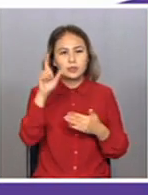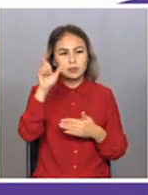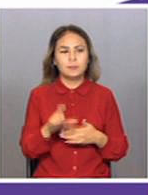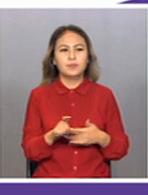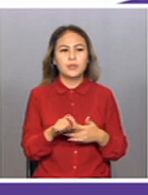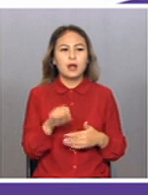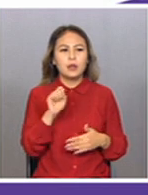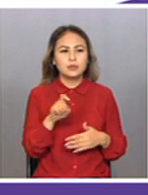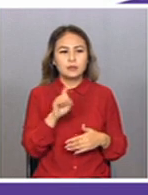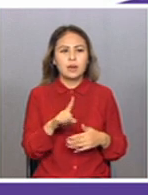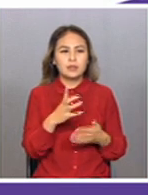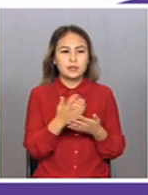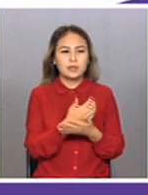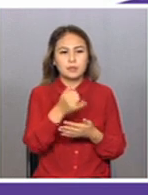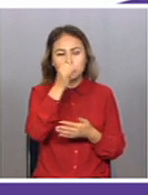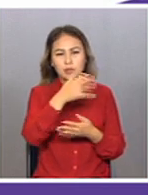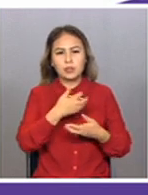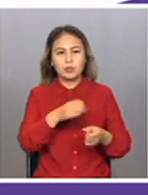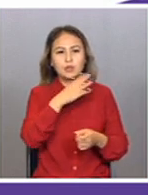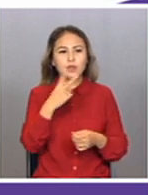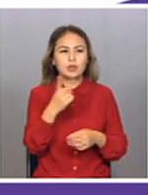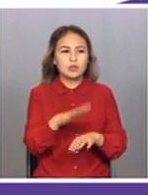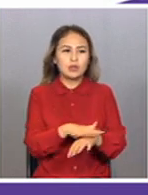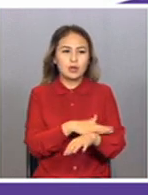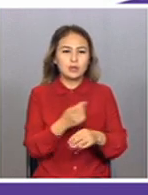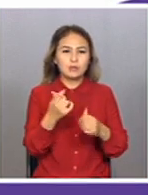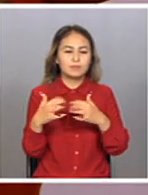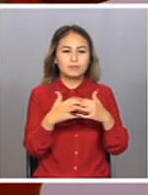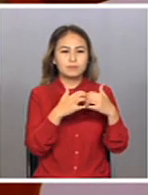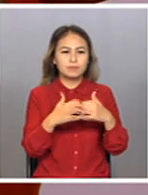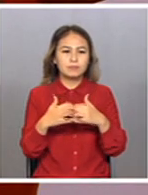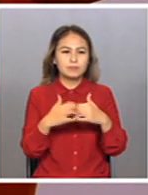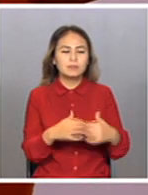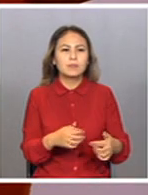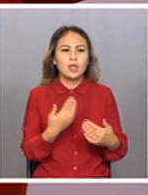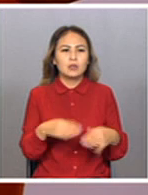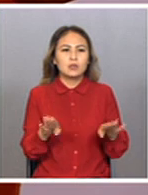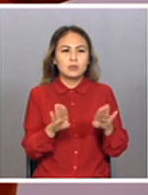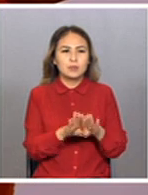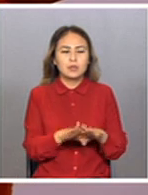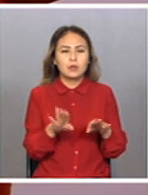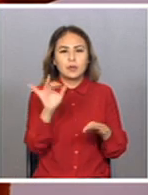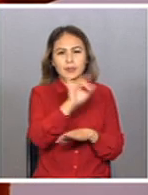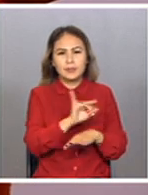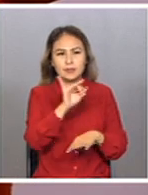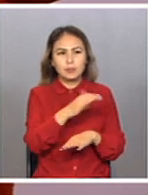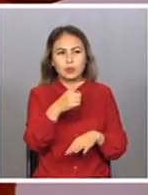дейді. Алтынды алғысы келмей, екеуі ұзақ таласады. Міне, балалар, ертегінің бұл бөлімінен Асан